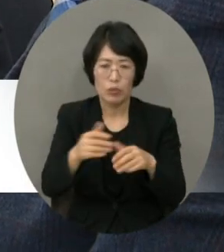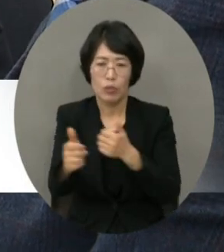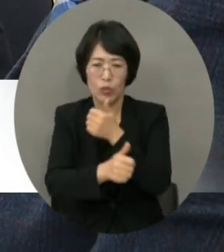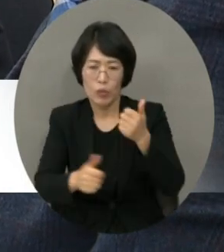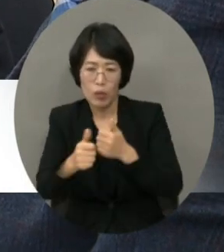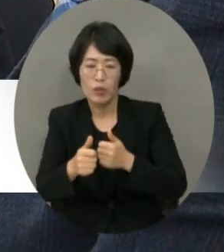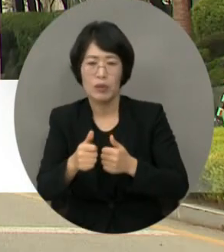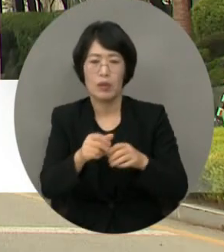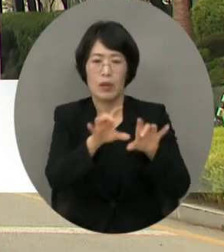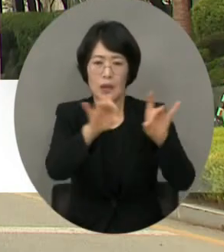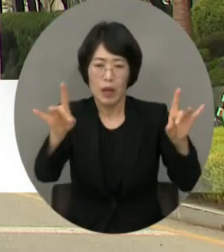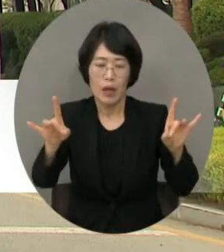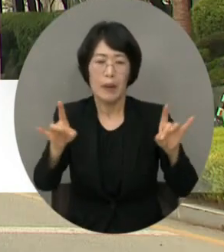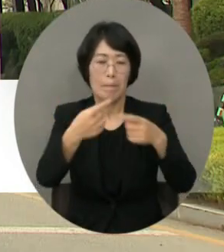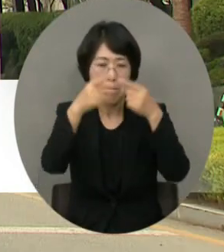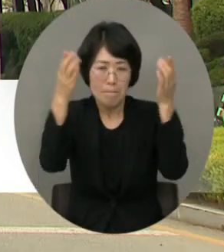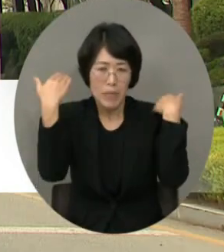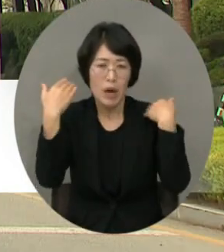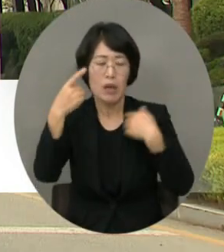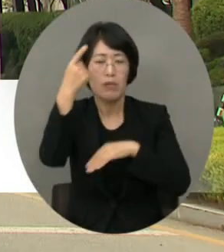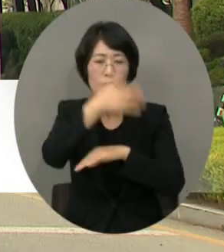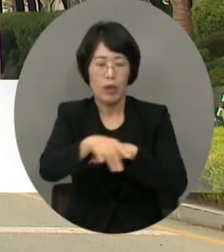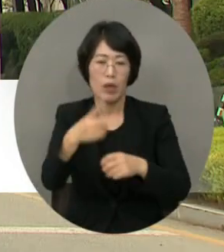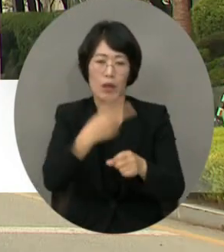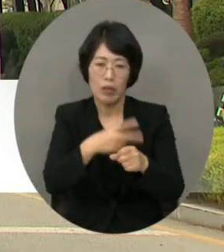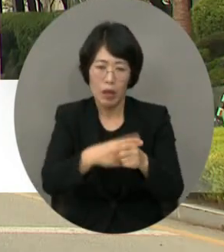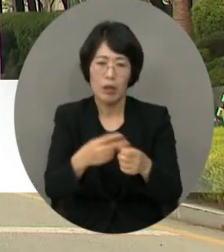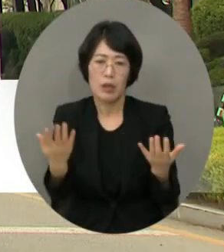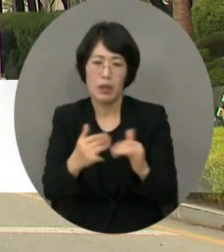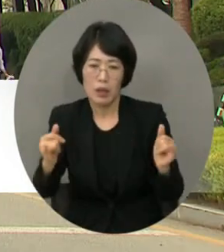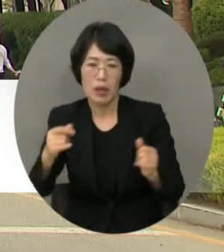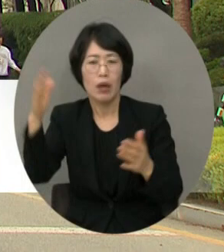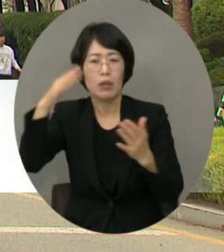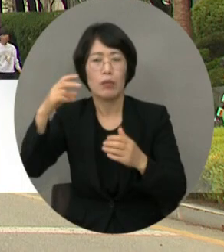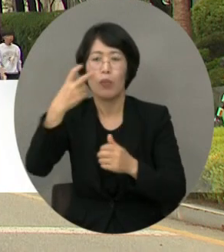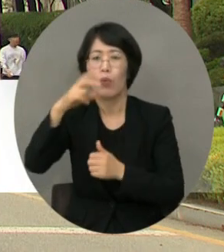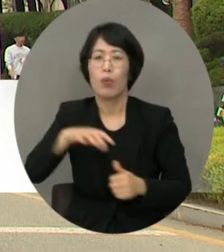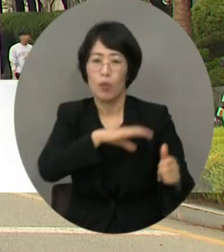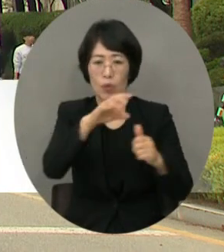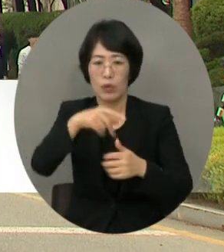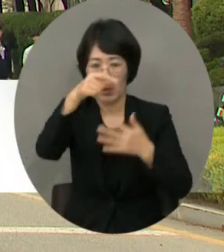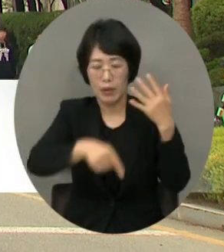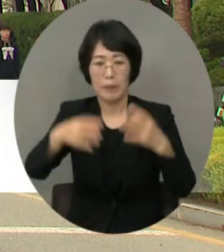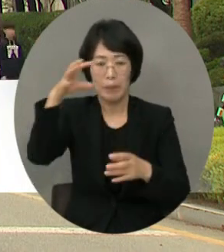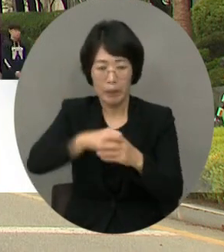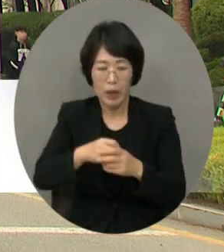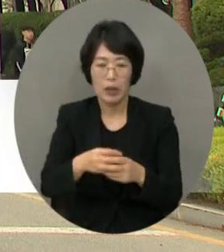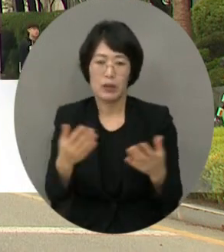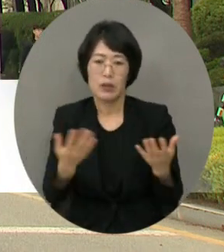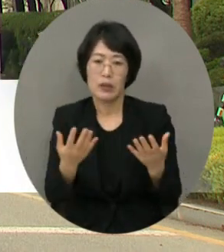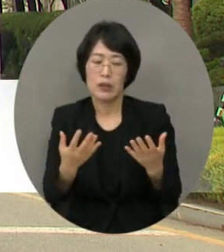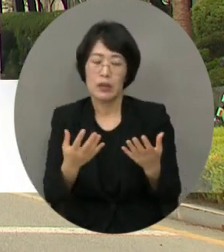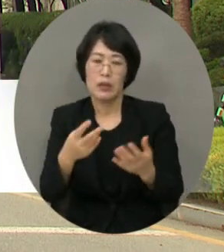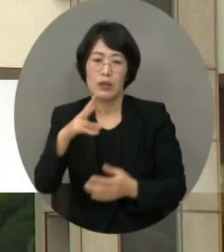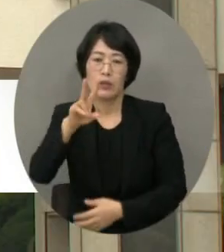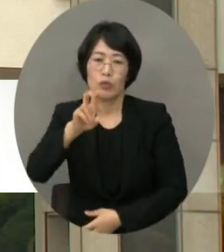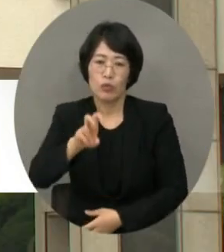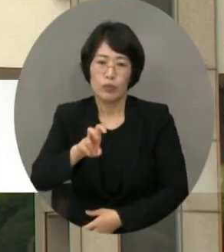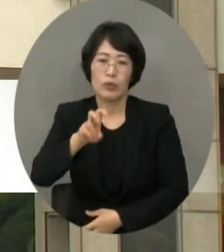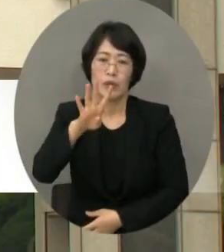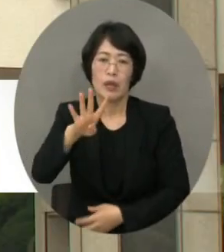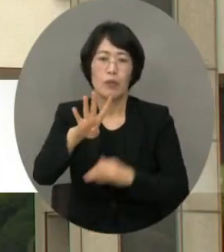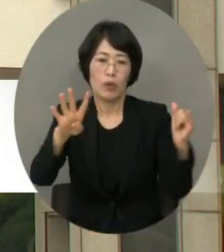후 캠퍼스별 특성화 계획, 교직원과 학생 보호 방안 등이 포함되어 있으며 재적위원 24명 중